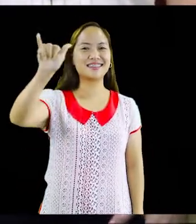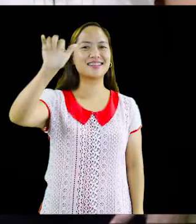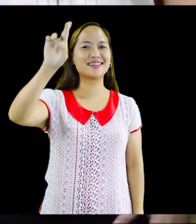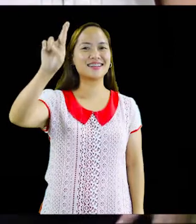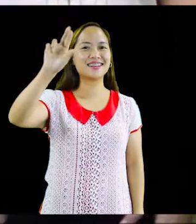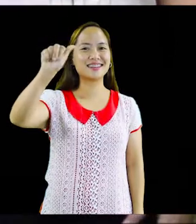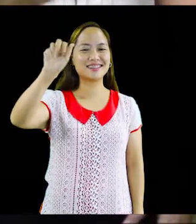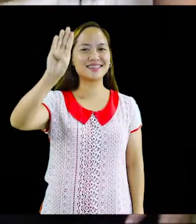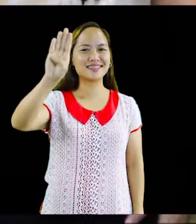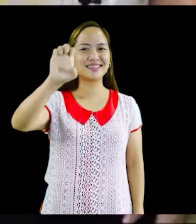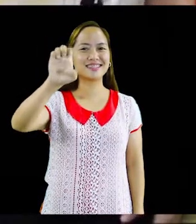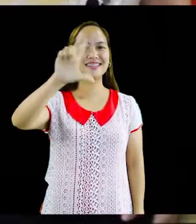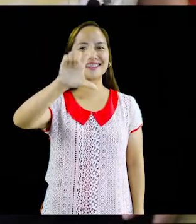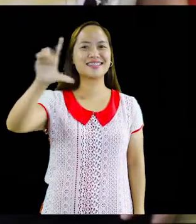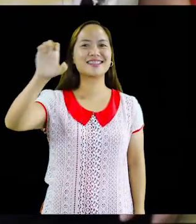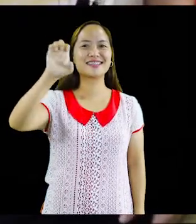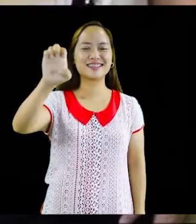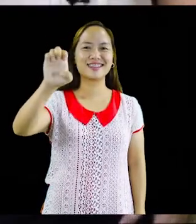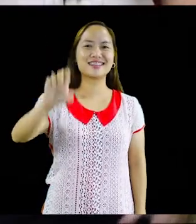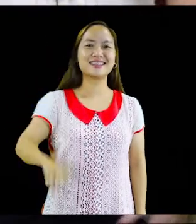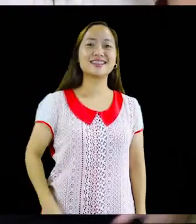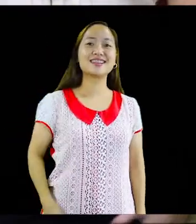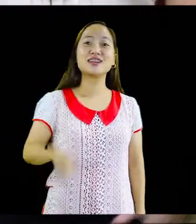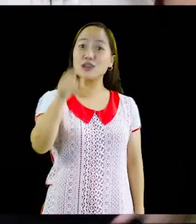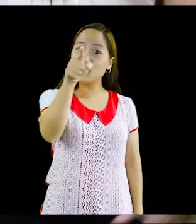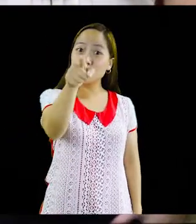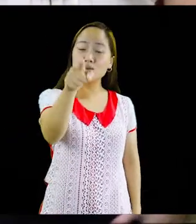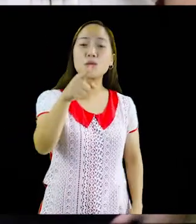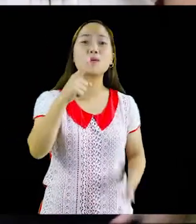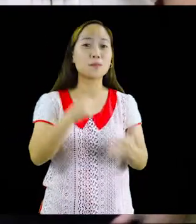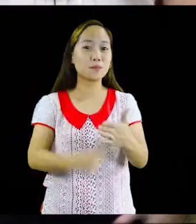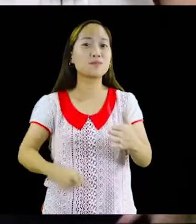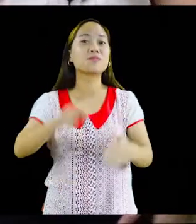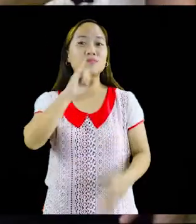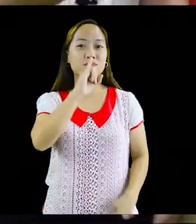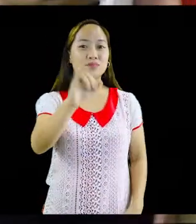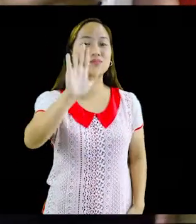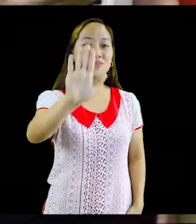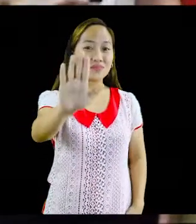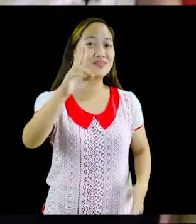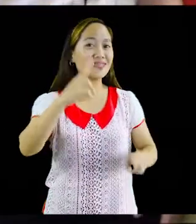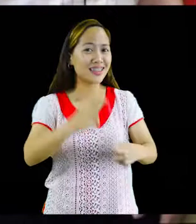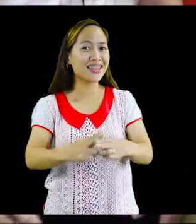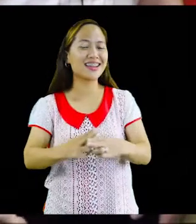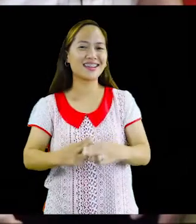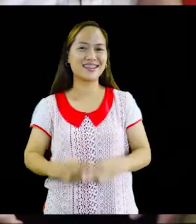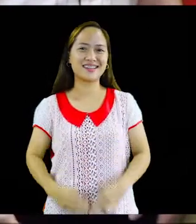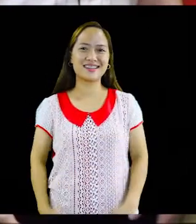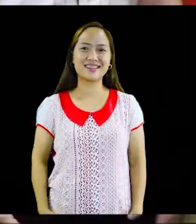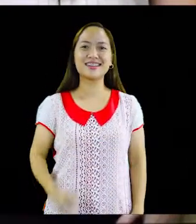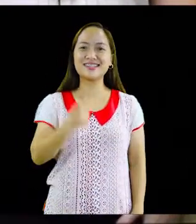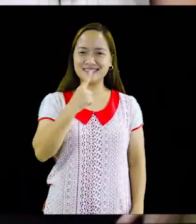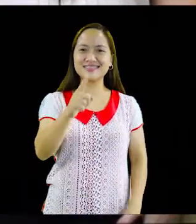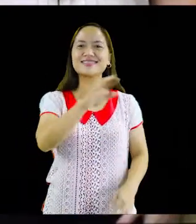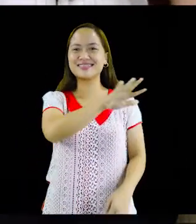Sarabel. O ikaw, ano ang iyong ngalan? Pwede mo bala mahambal?